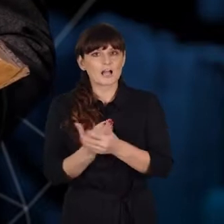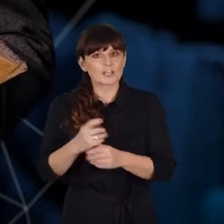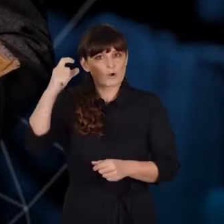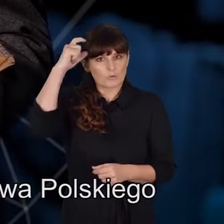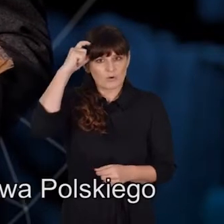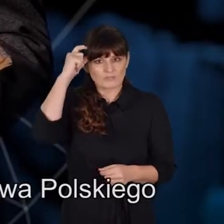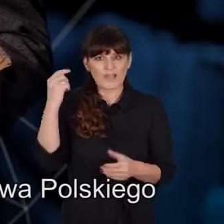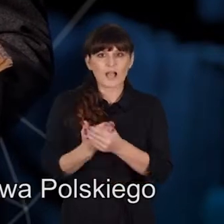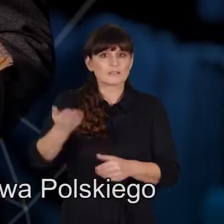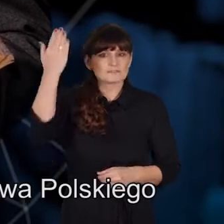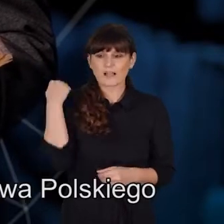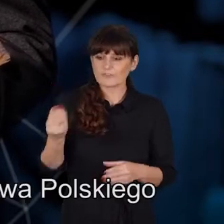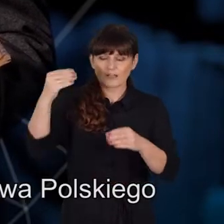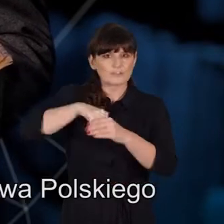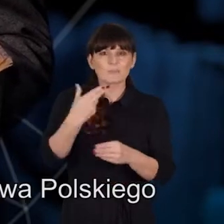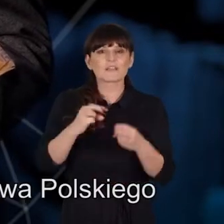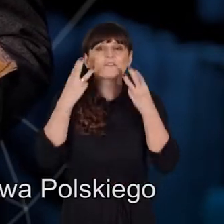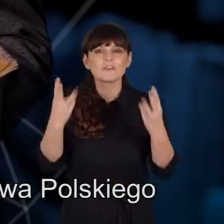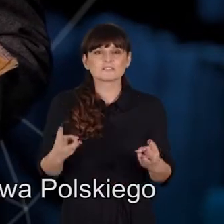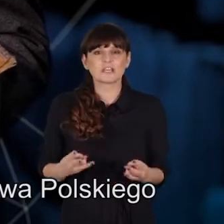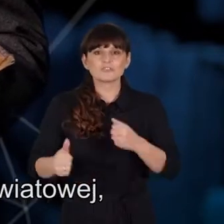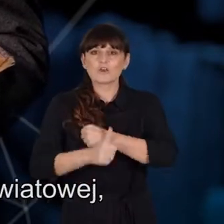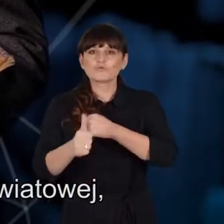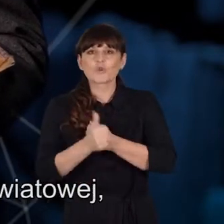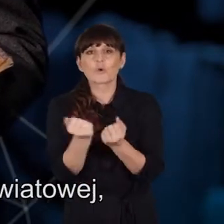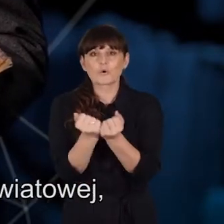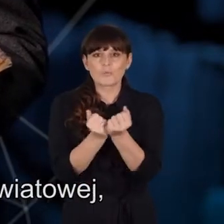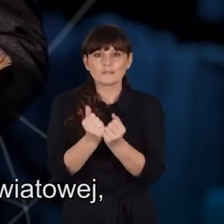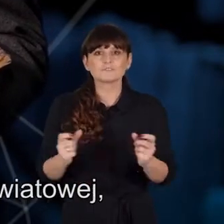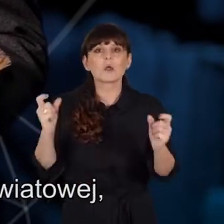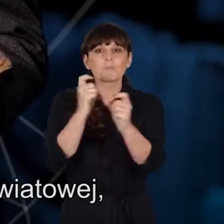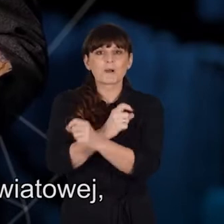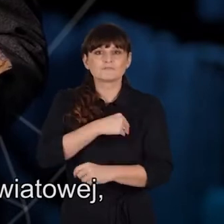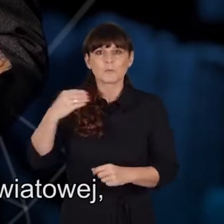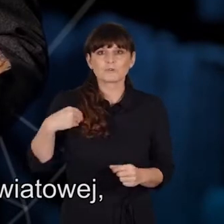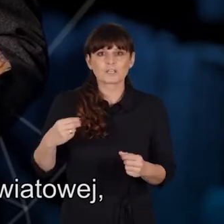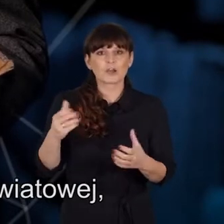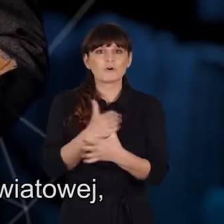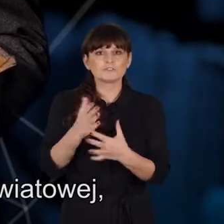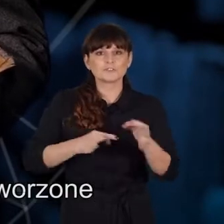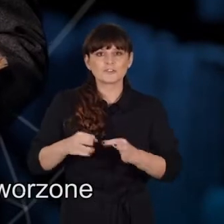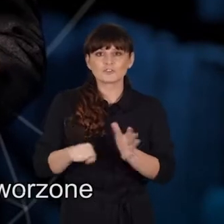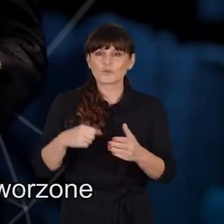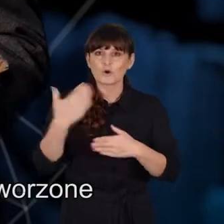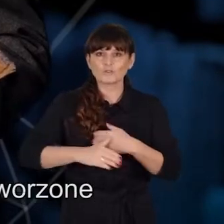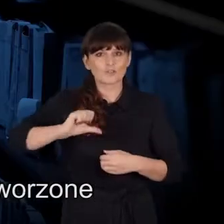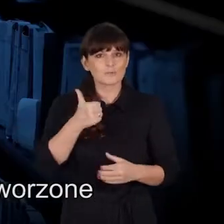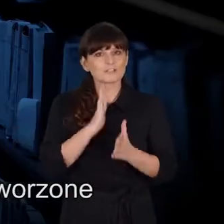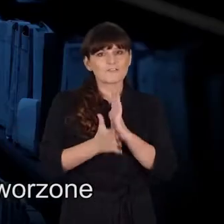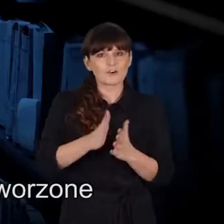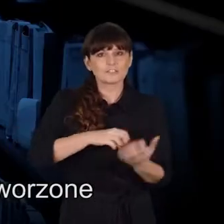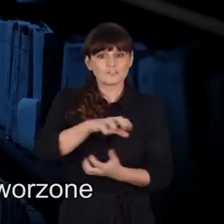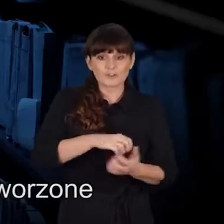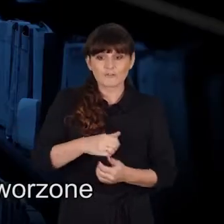Dawnych, przechowujące najważniejsze dokumenty państwa polskiego od średniowiecza do zakończenia I wojny światowej, Archiwum Akt